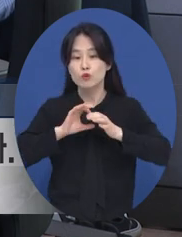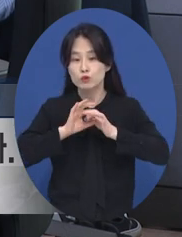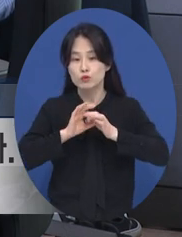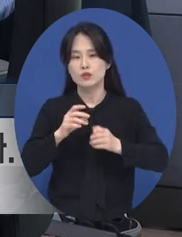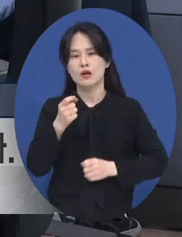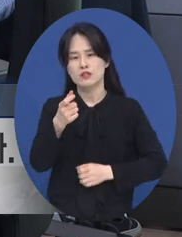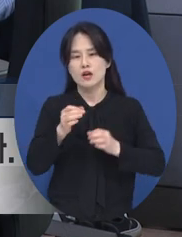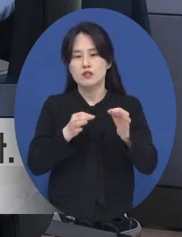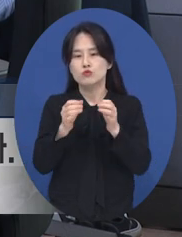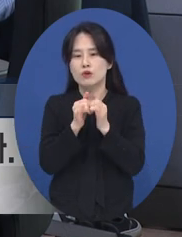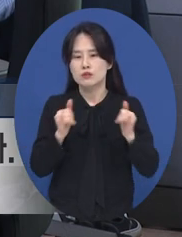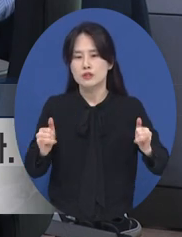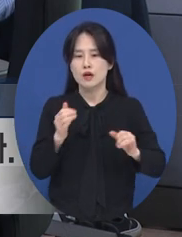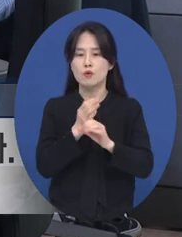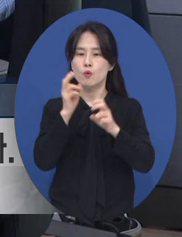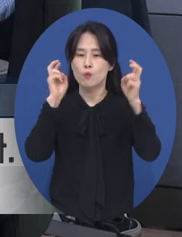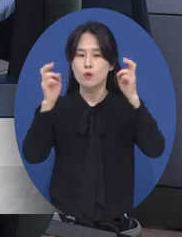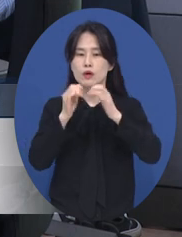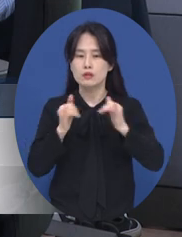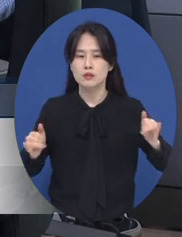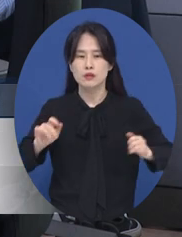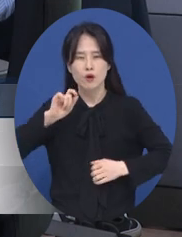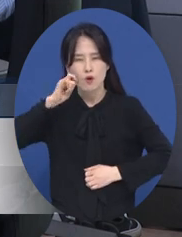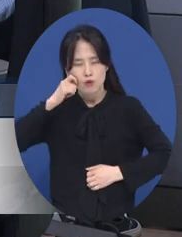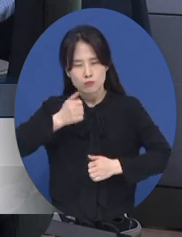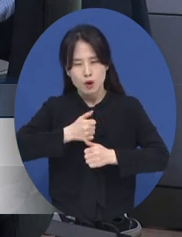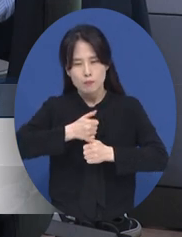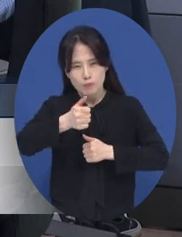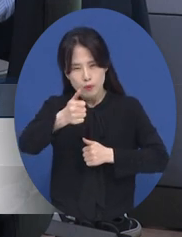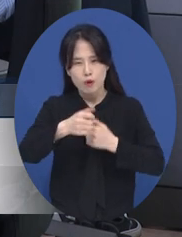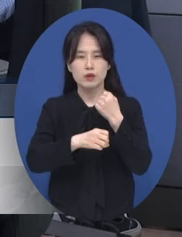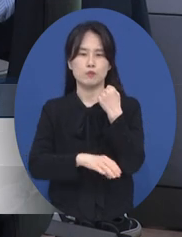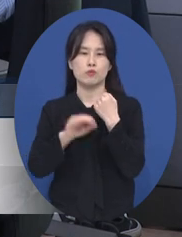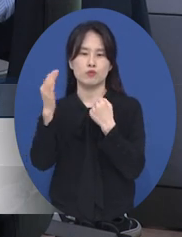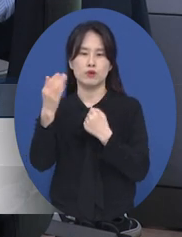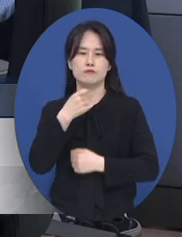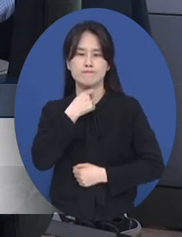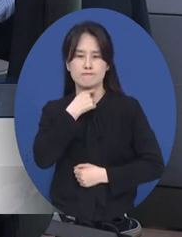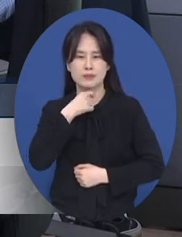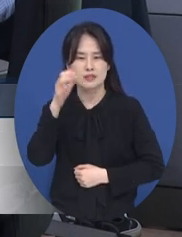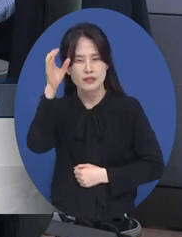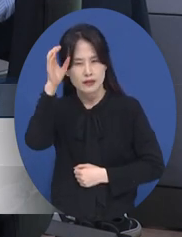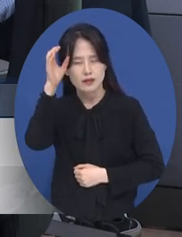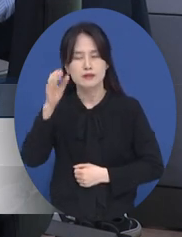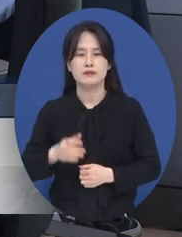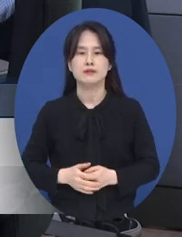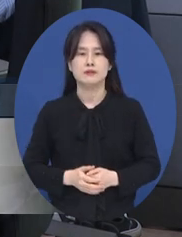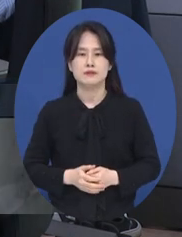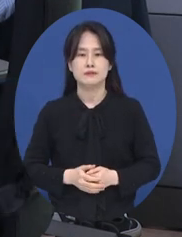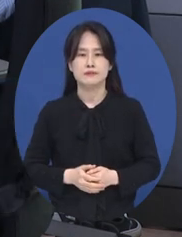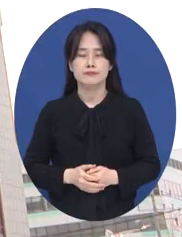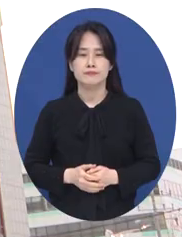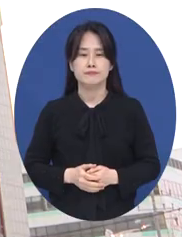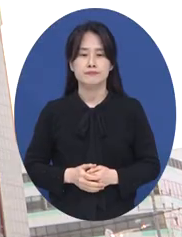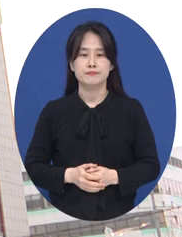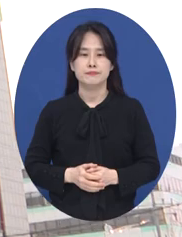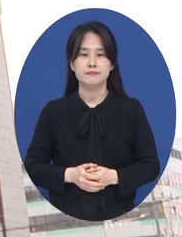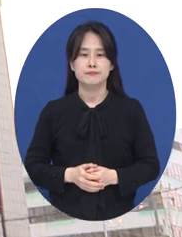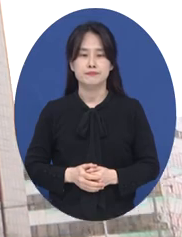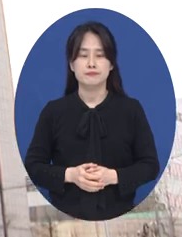이나 중소기업이 는게 이 어려움을 극복하는 당초 가 되었으면 하는 바램이 있습니다